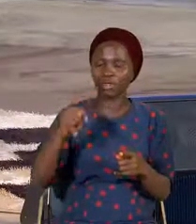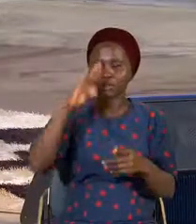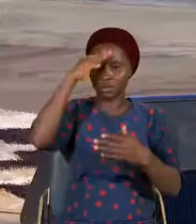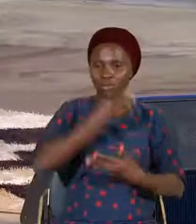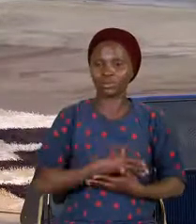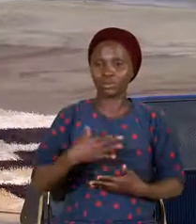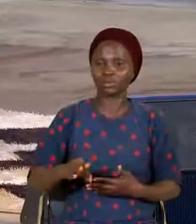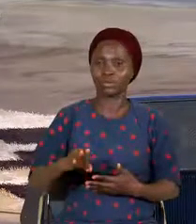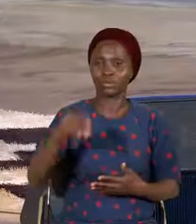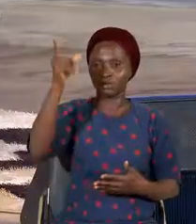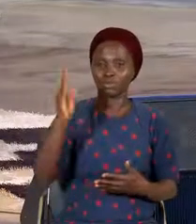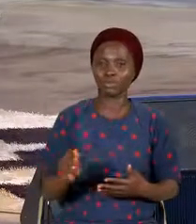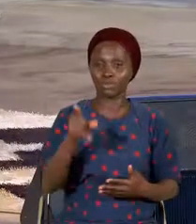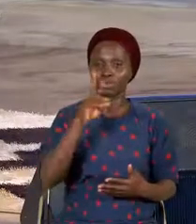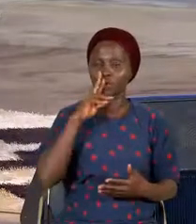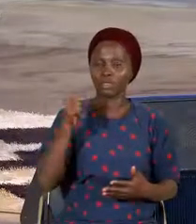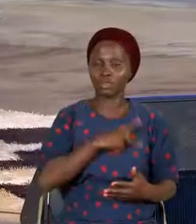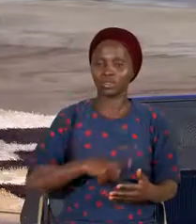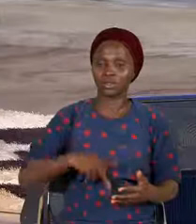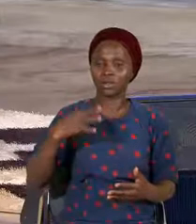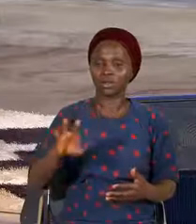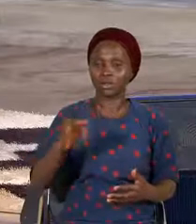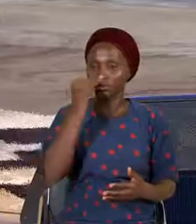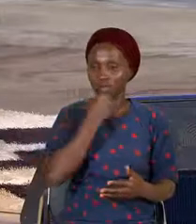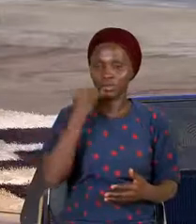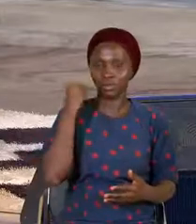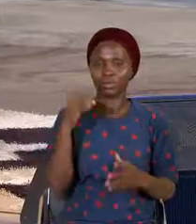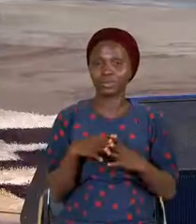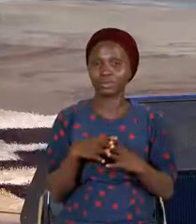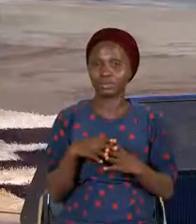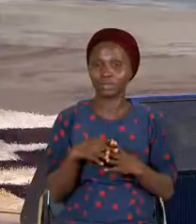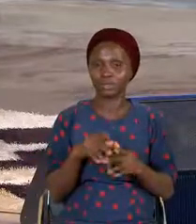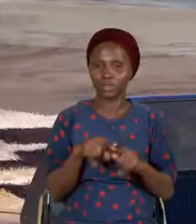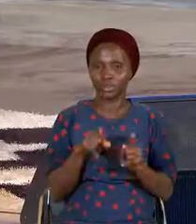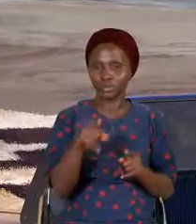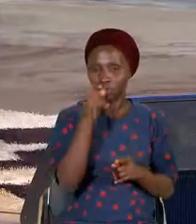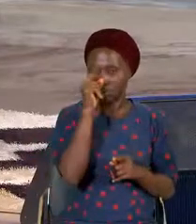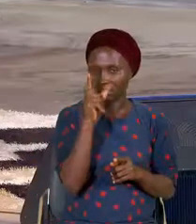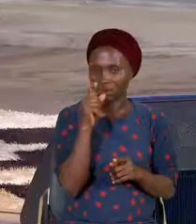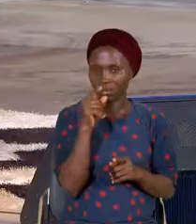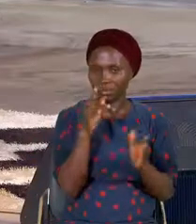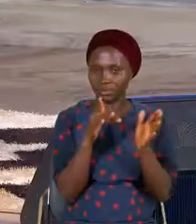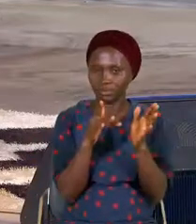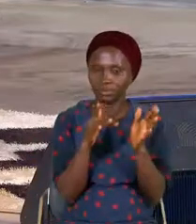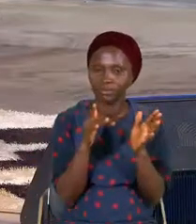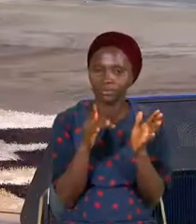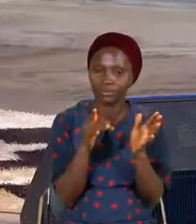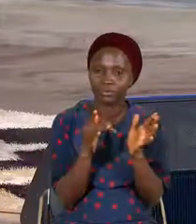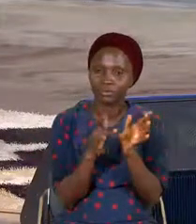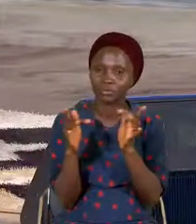tu es le Fils de Dieu, tu es le roi d'Israël. Mais comprenez, Jésus